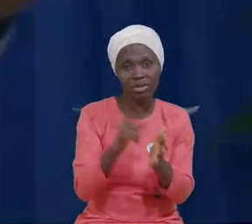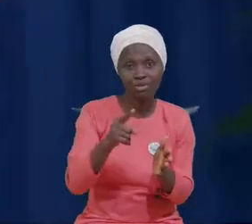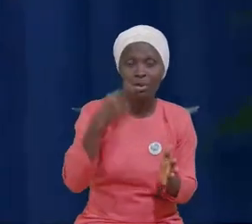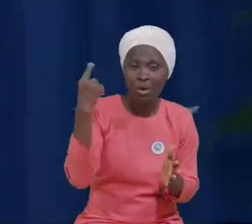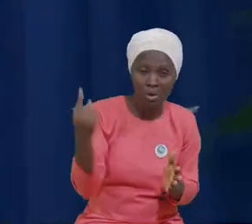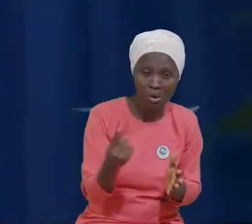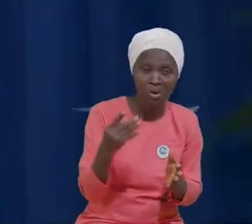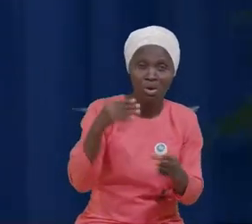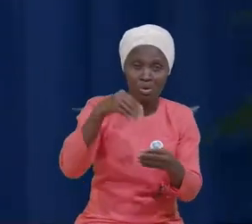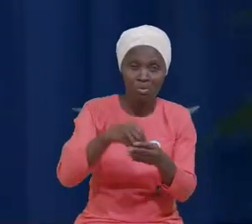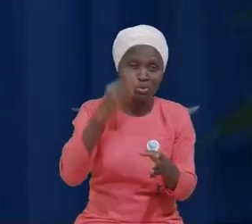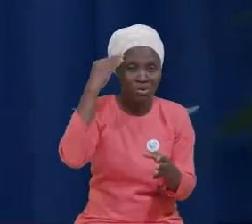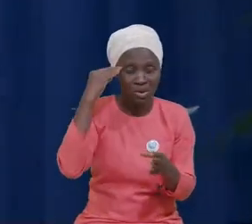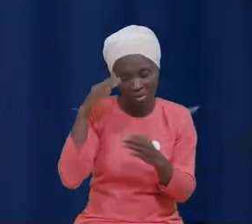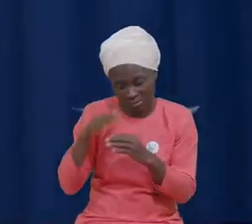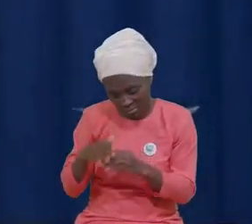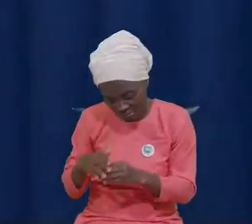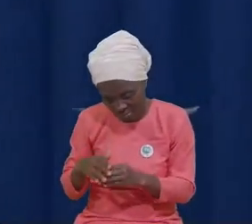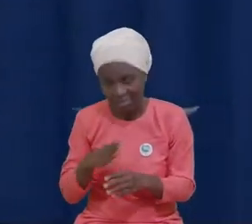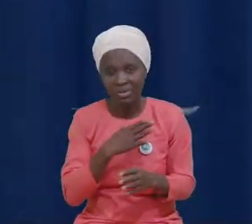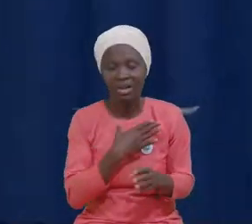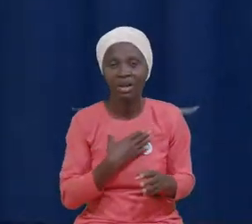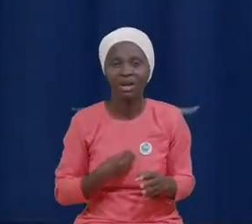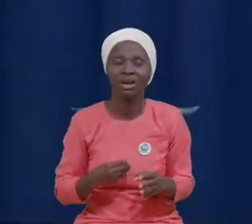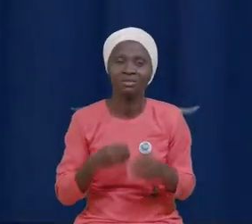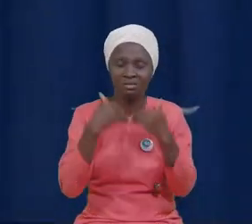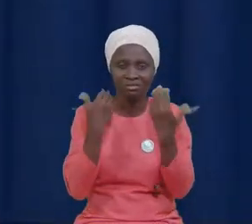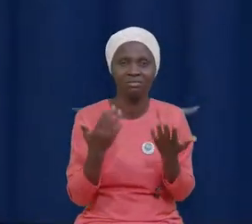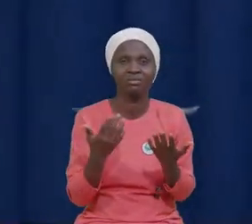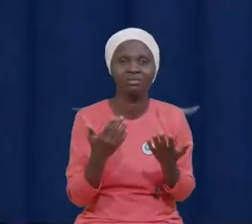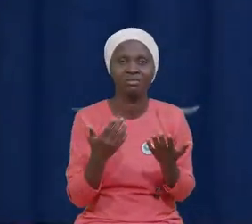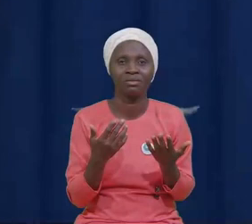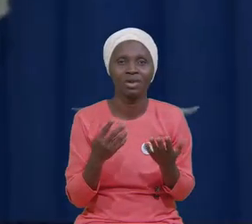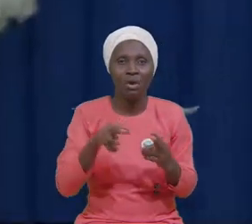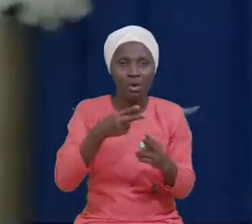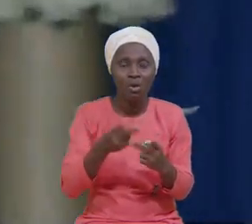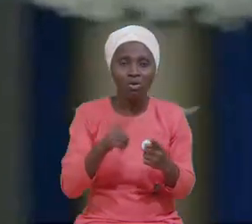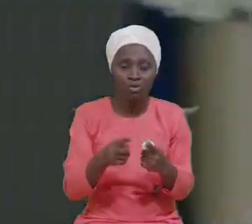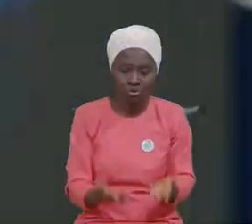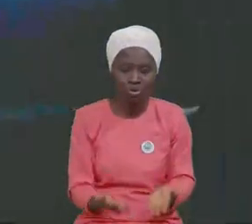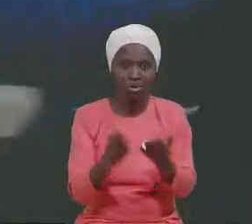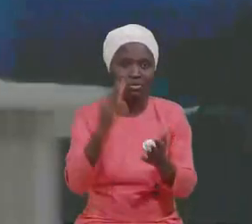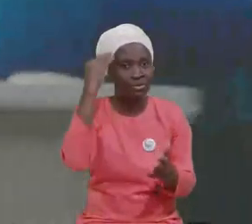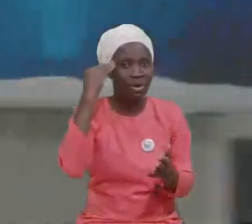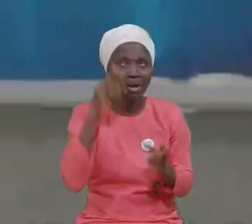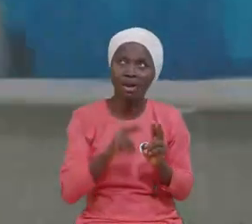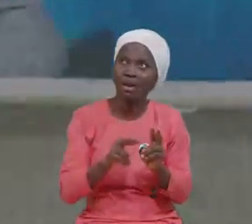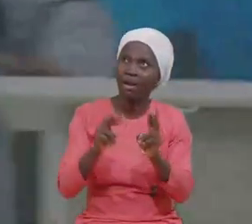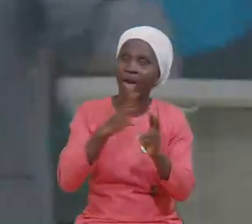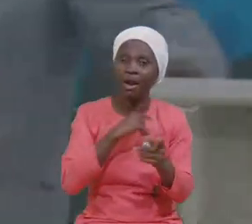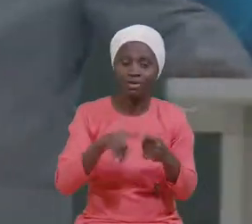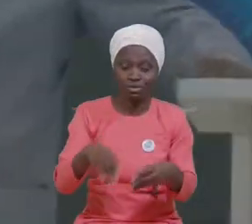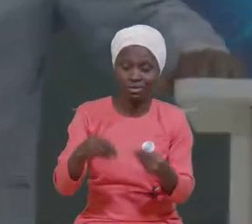monde, et tu ne veux pas que le monde te voie, ou bien que tu lèves la tête, et que tu apportes la gloire à Dieu, et